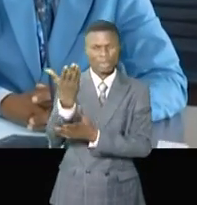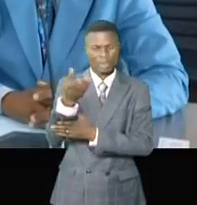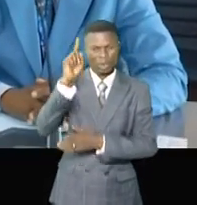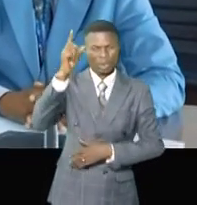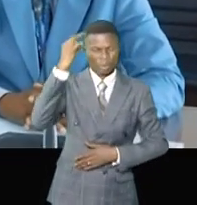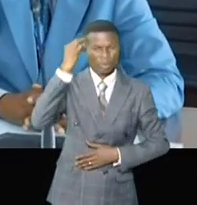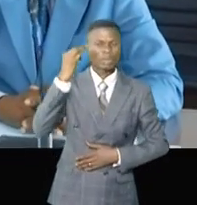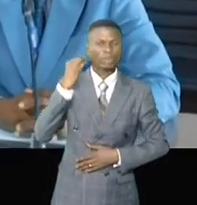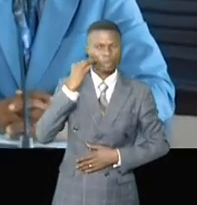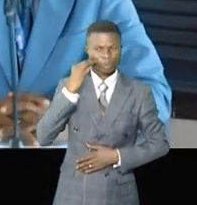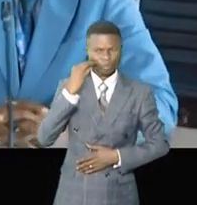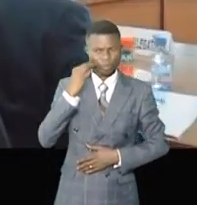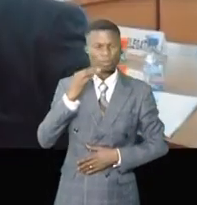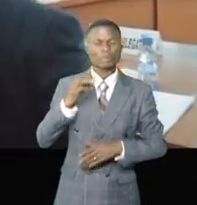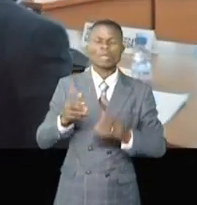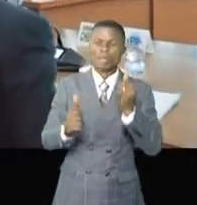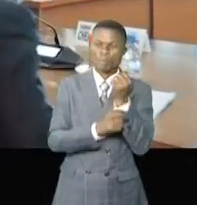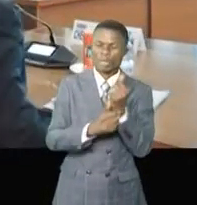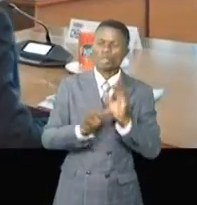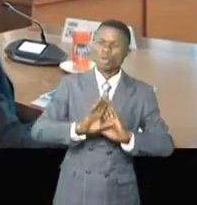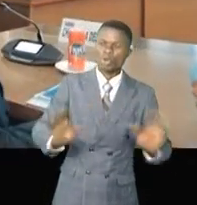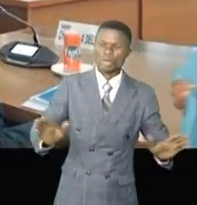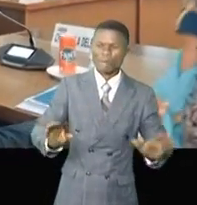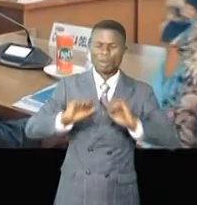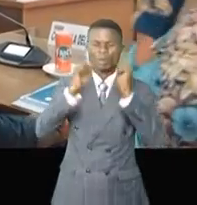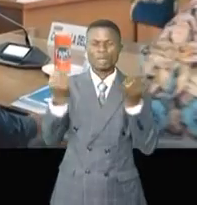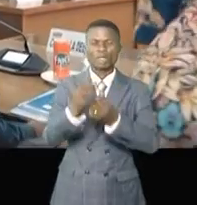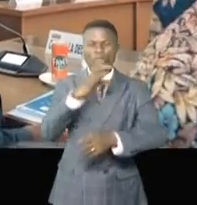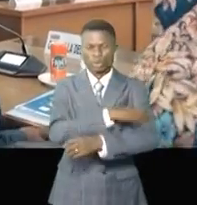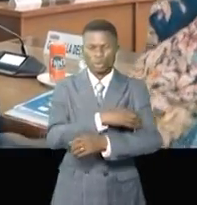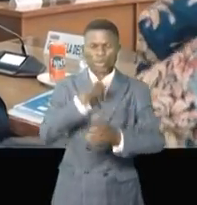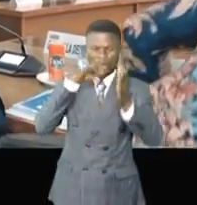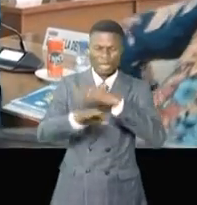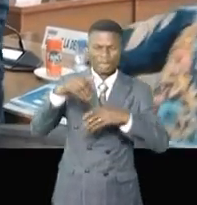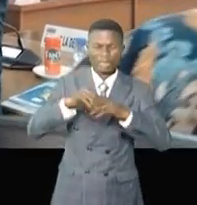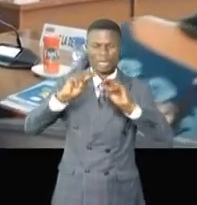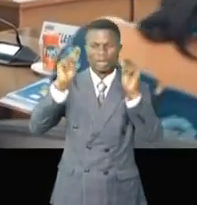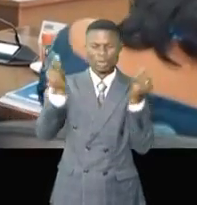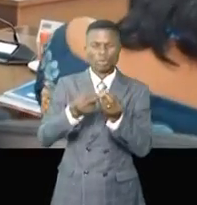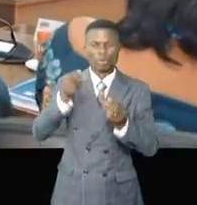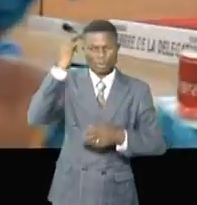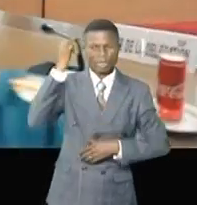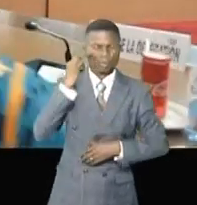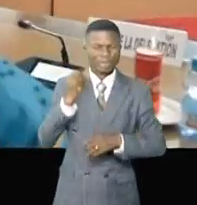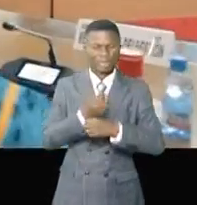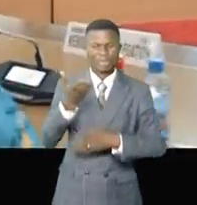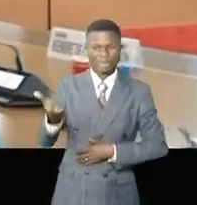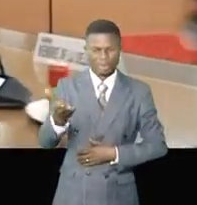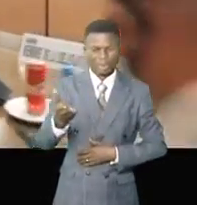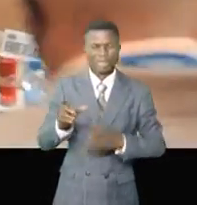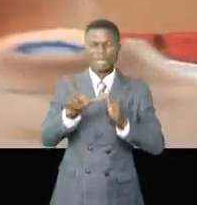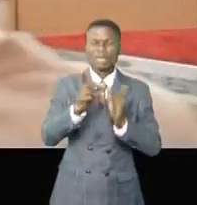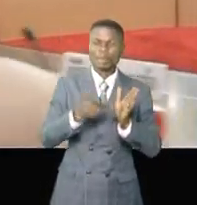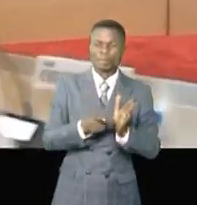Premier ministre la présence des compétences de la société civile dans les gouvernements à former. Que ce soit la rigueur qui soit le